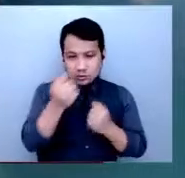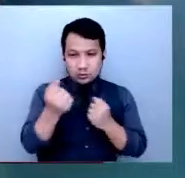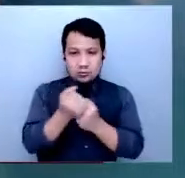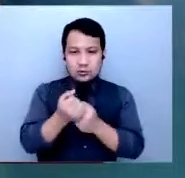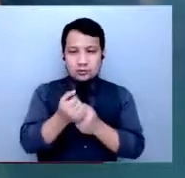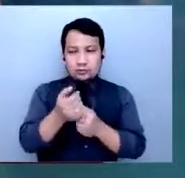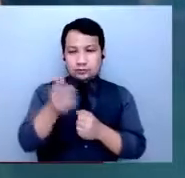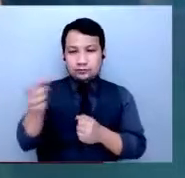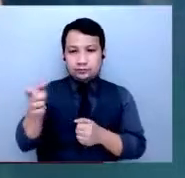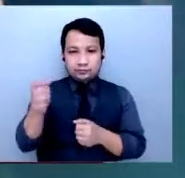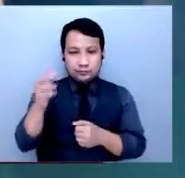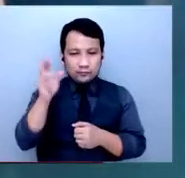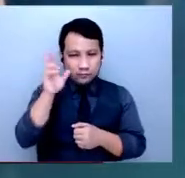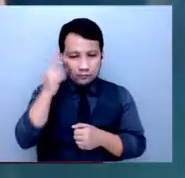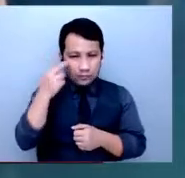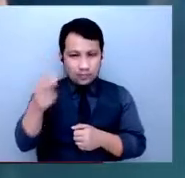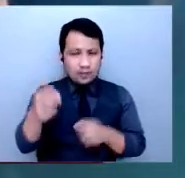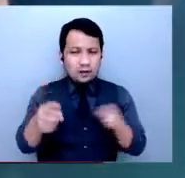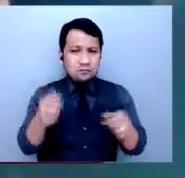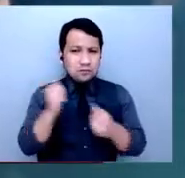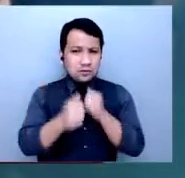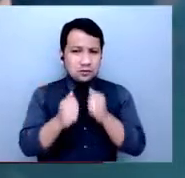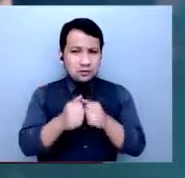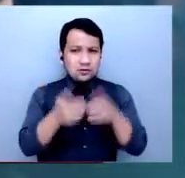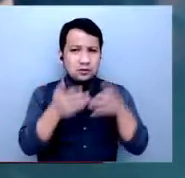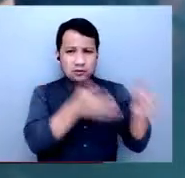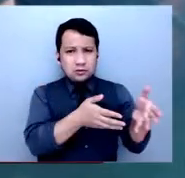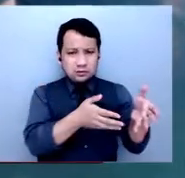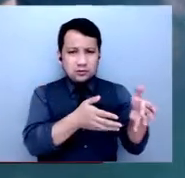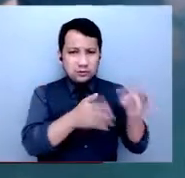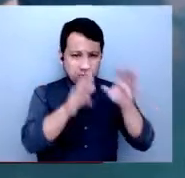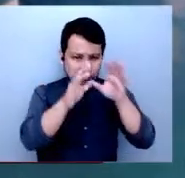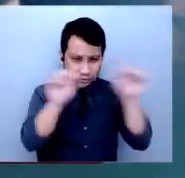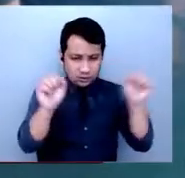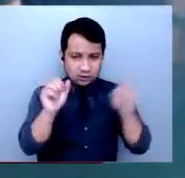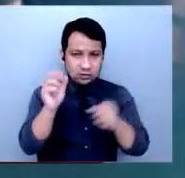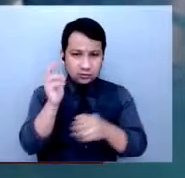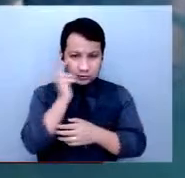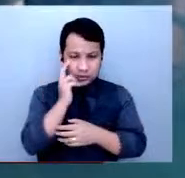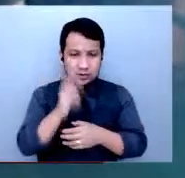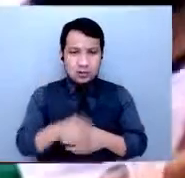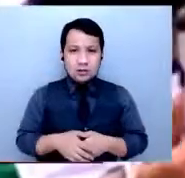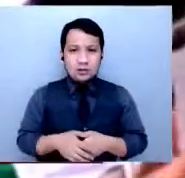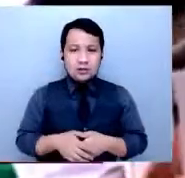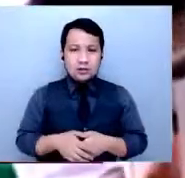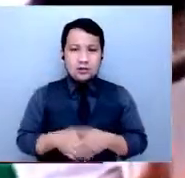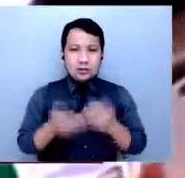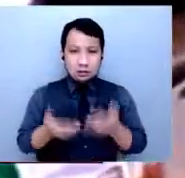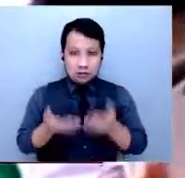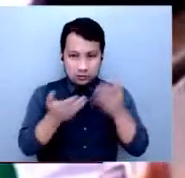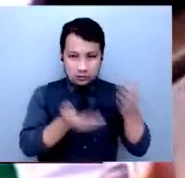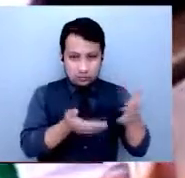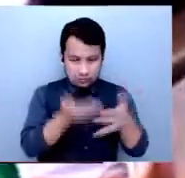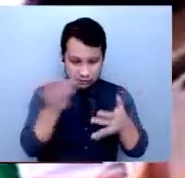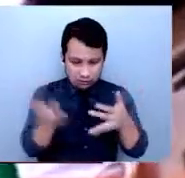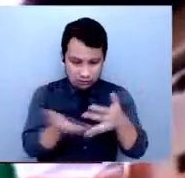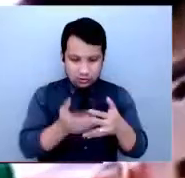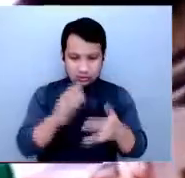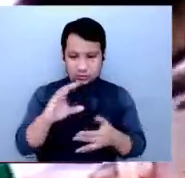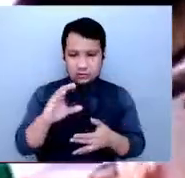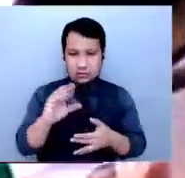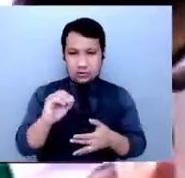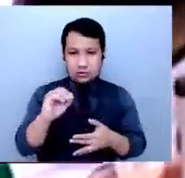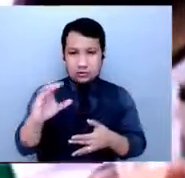hindi raw ibig sabihin ito ay iiwanan niya si Pangulong Duterte. Nung naghain po tayo ng Certificate of